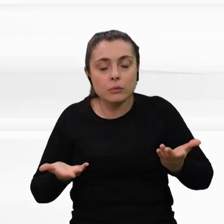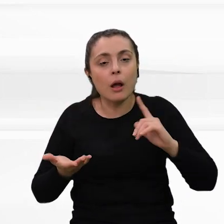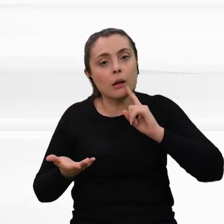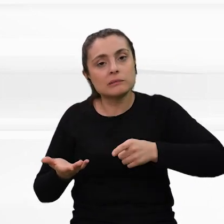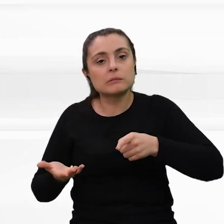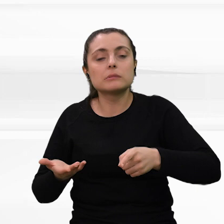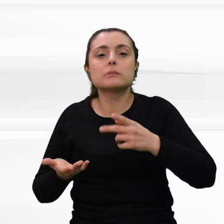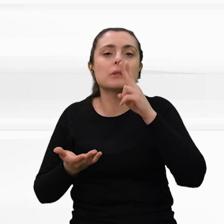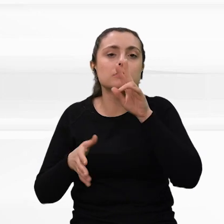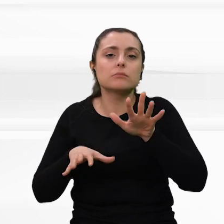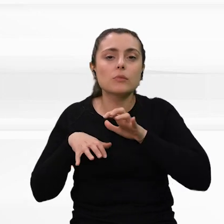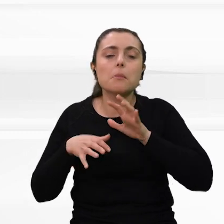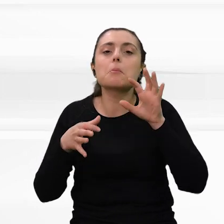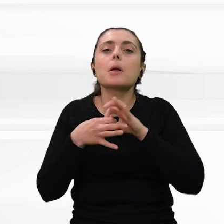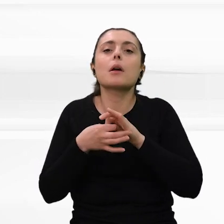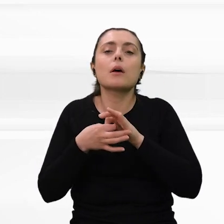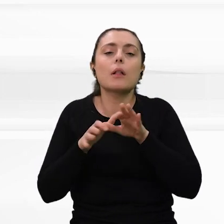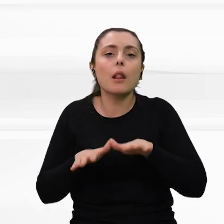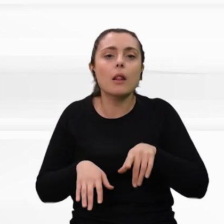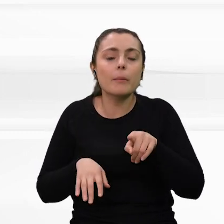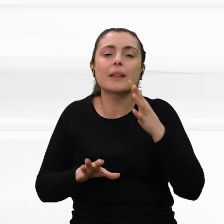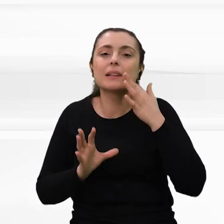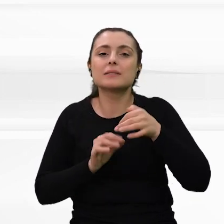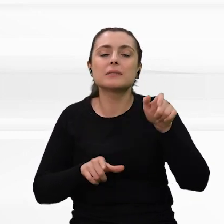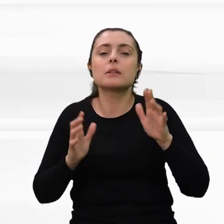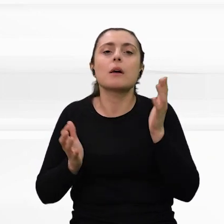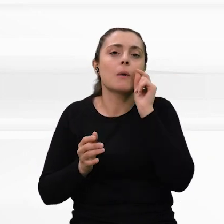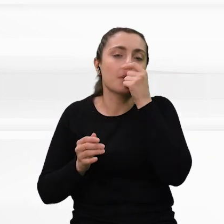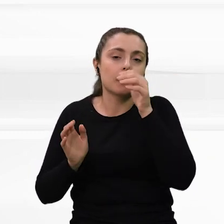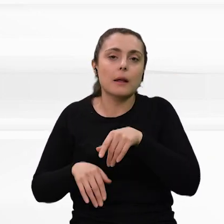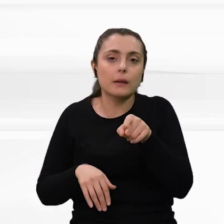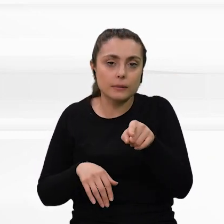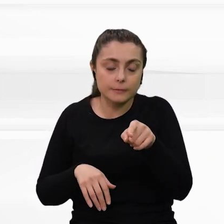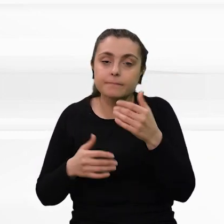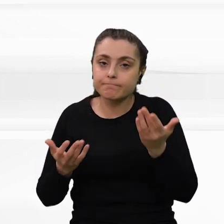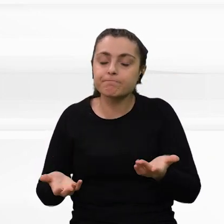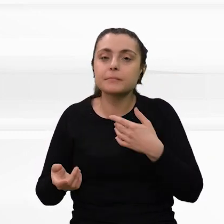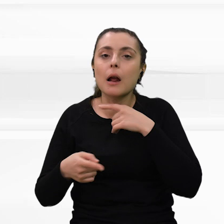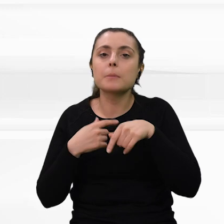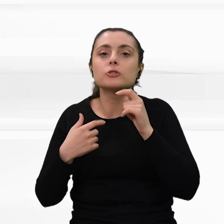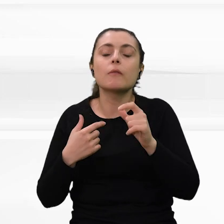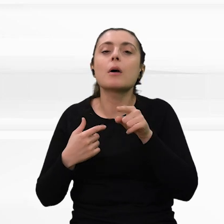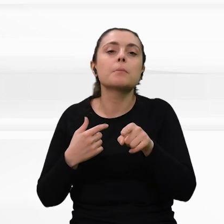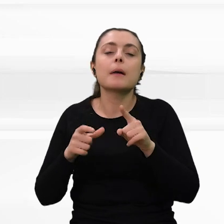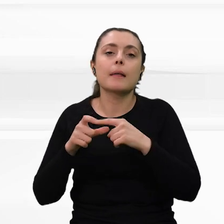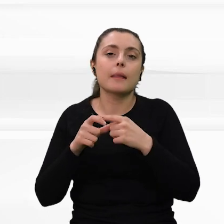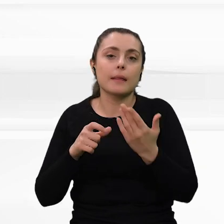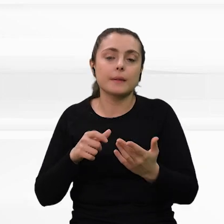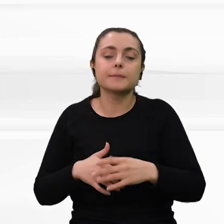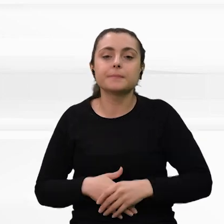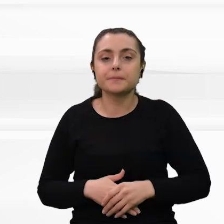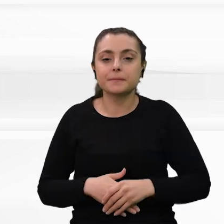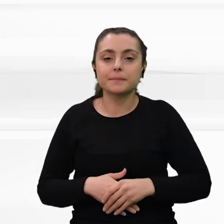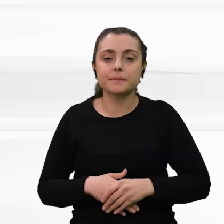kabul etmek yerine alışkanlığa bağlı kalmak insan çok kolay gelir Evet arkadaşlar aradığınız cevap Evet